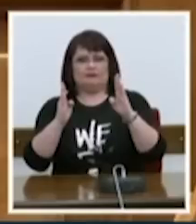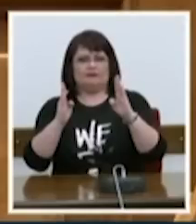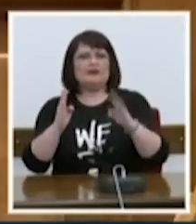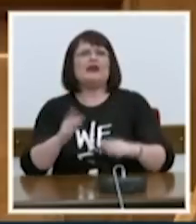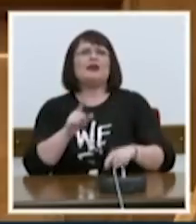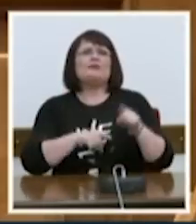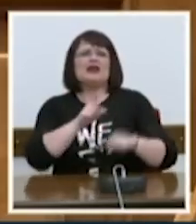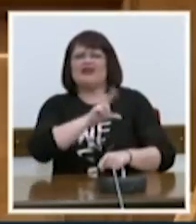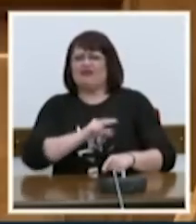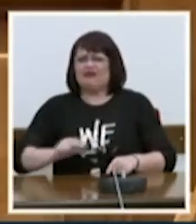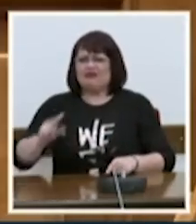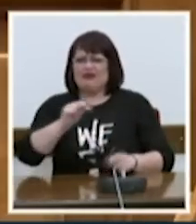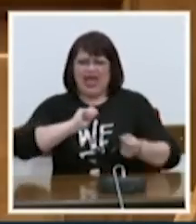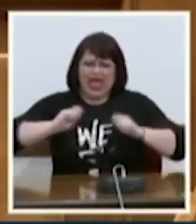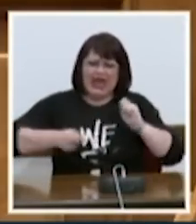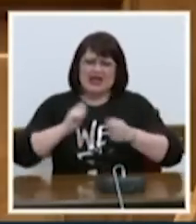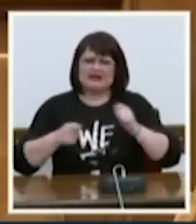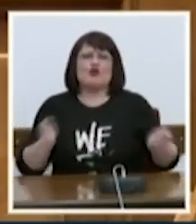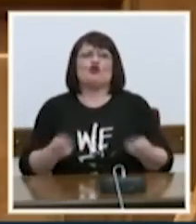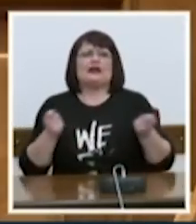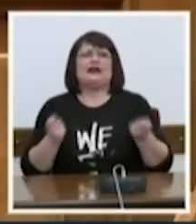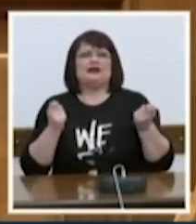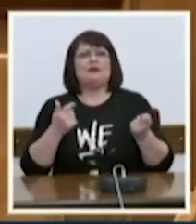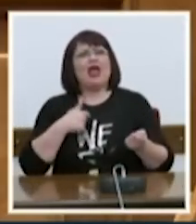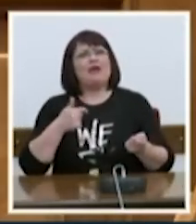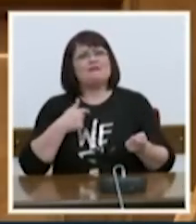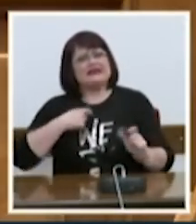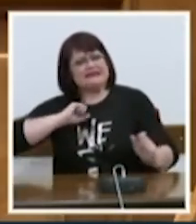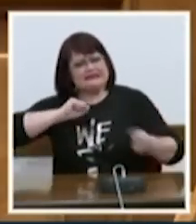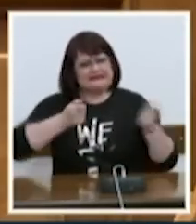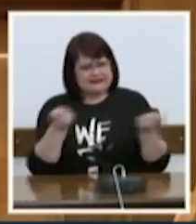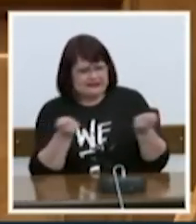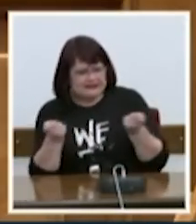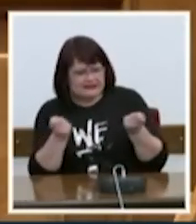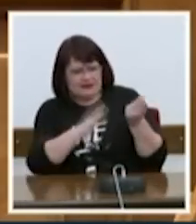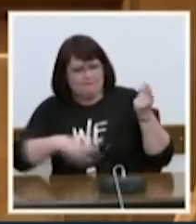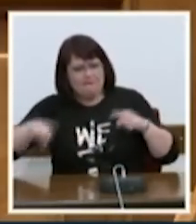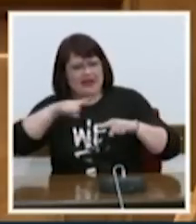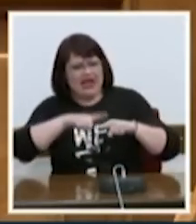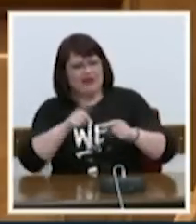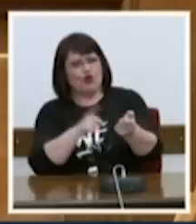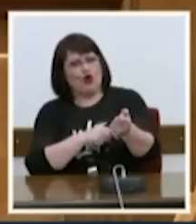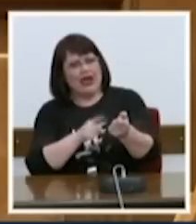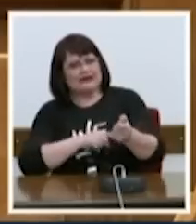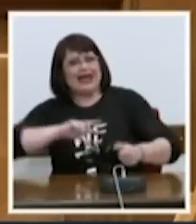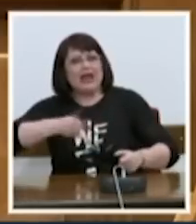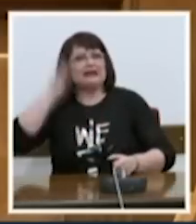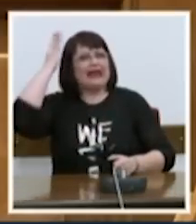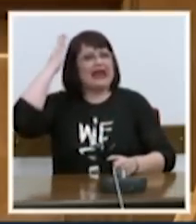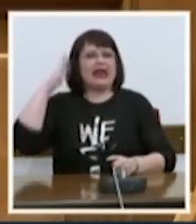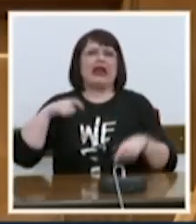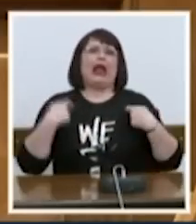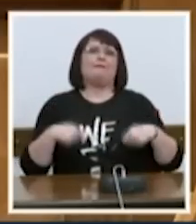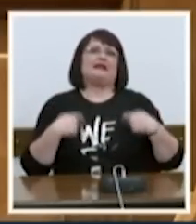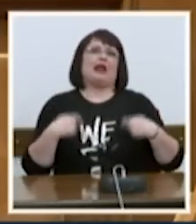να αποκτά συντονισμένο πανελλαδικό χαρακτήρα με πιο ξεκάθαρο αντικαπιταλιστικό